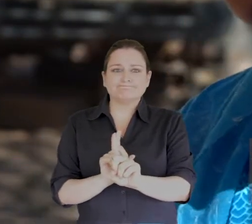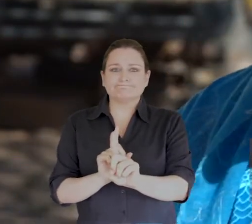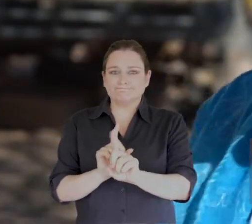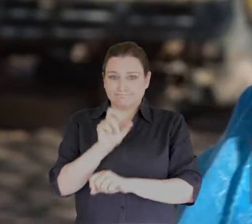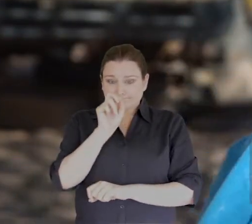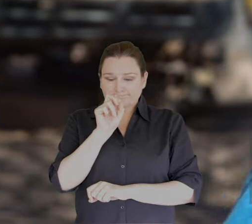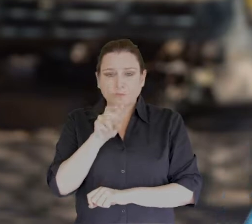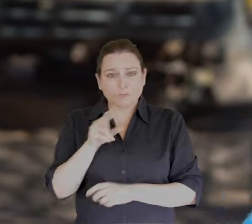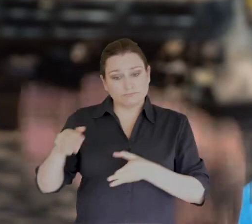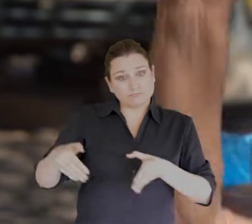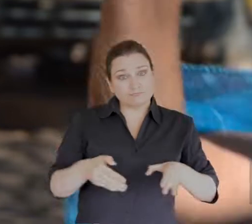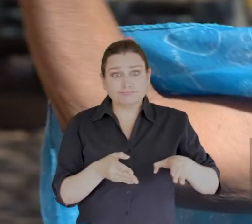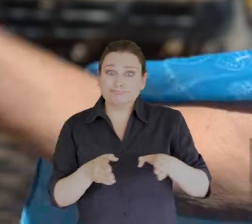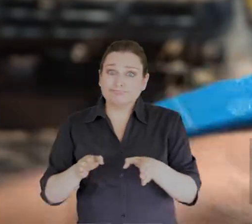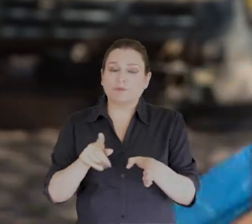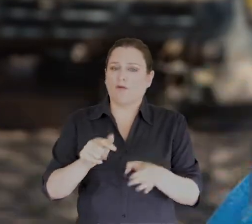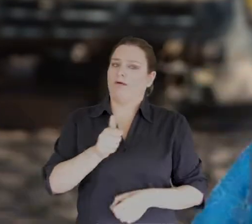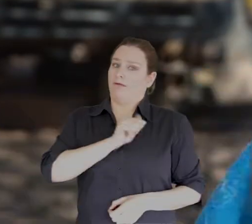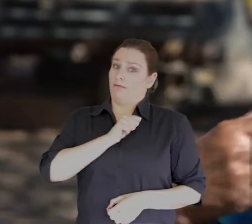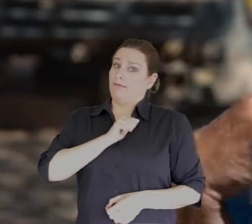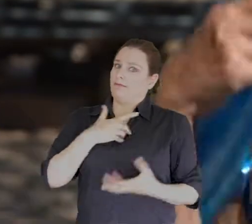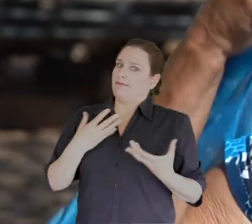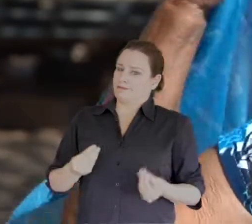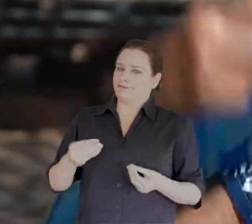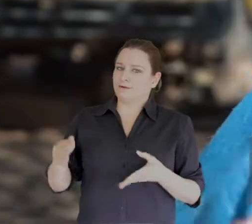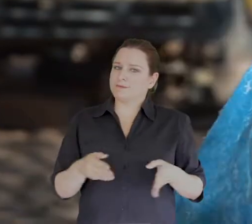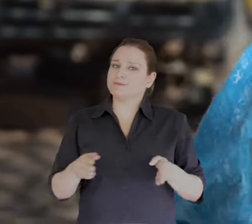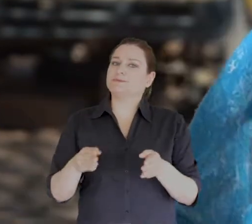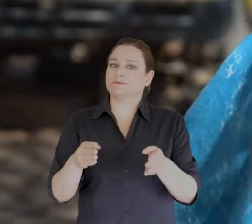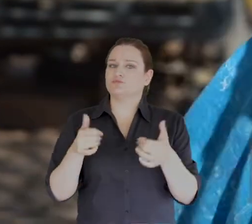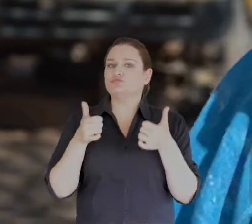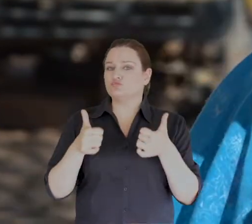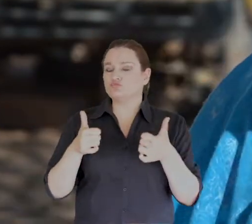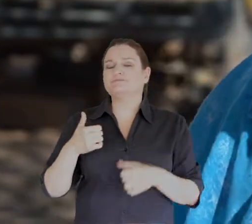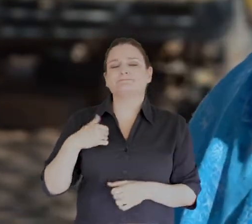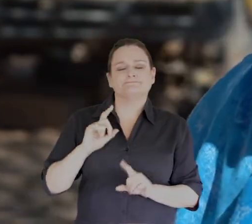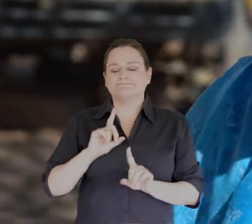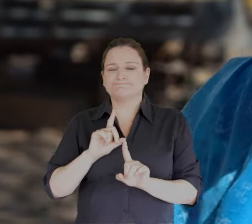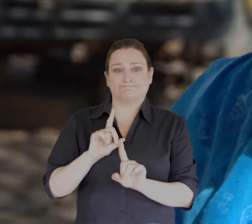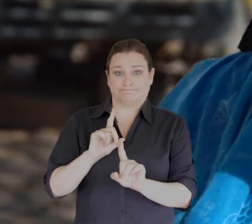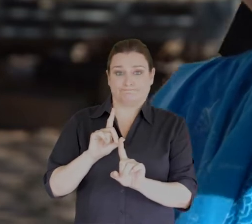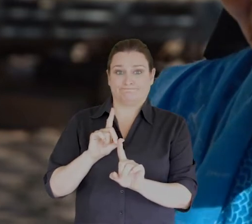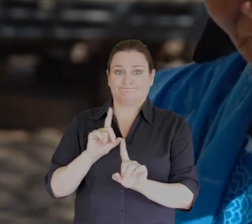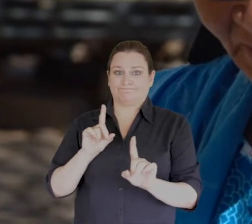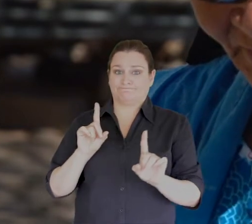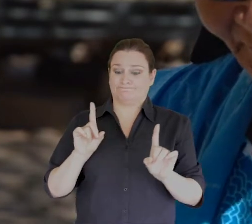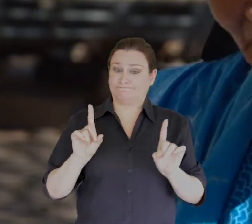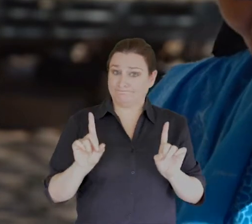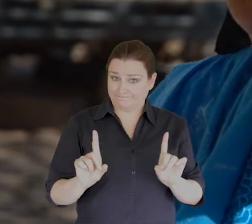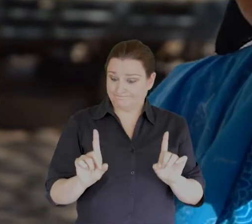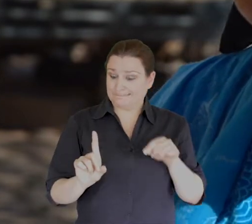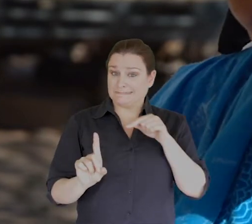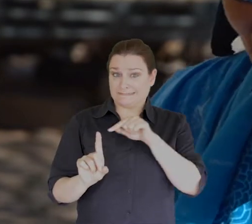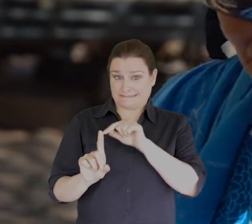maar daar was een rivierstroom van ons het eigen jaar in die wetsplaat gebleven. En ik met haar tot bij die